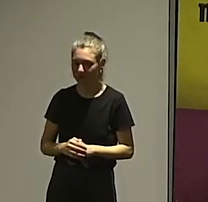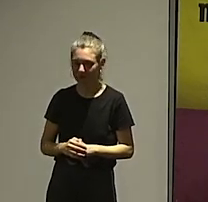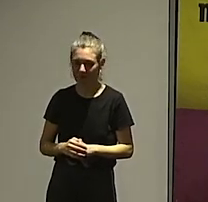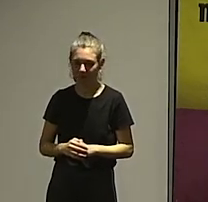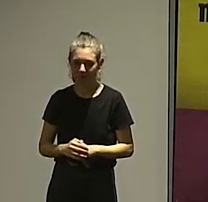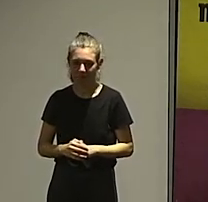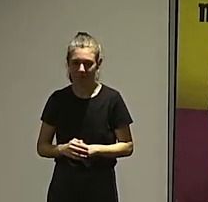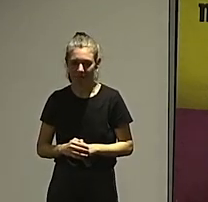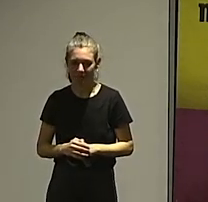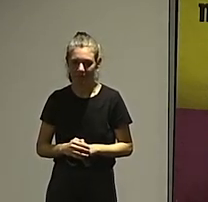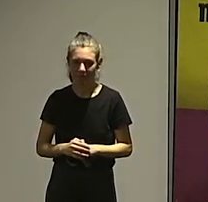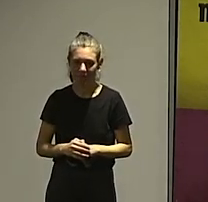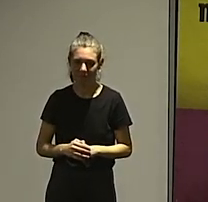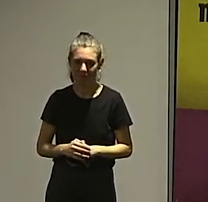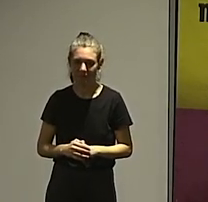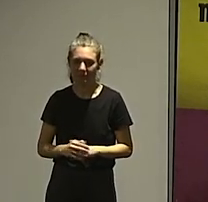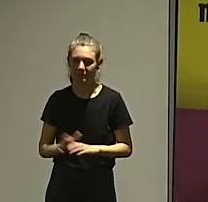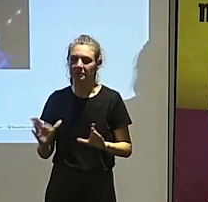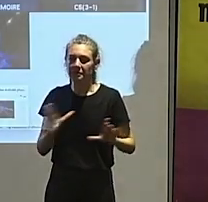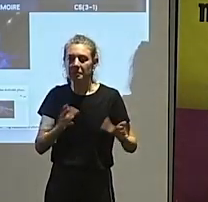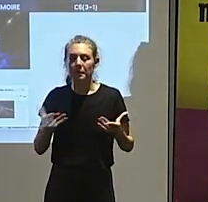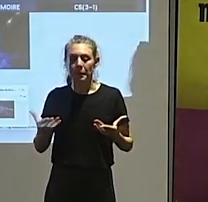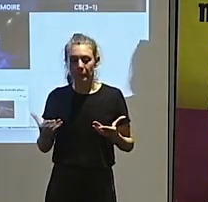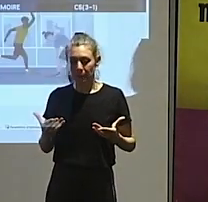voir deux autres